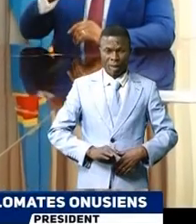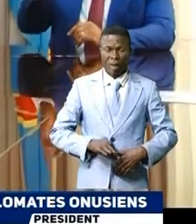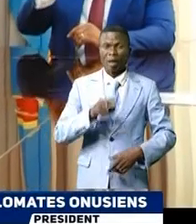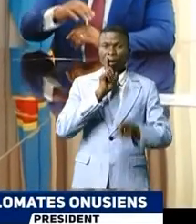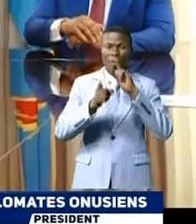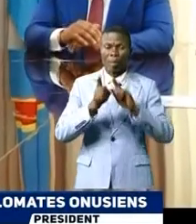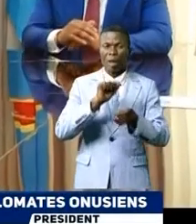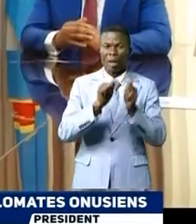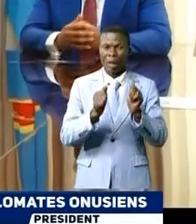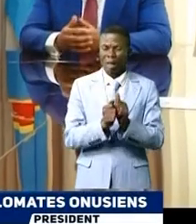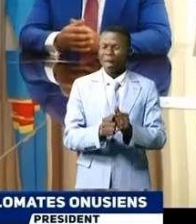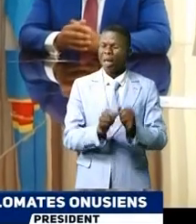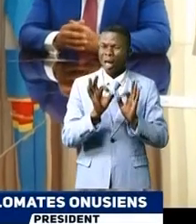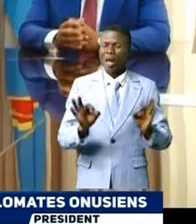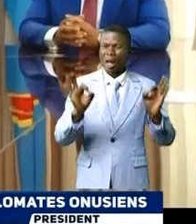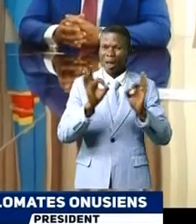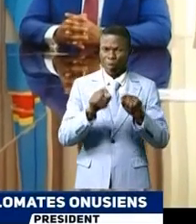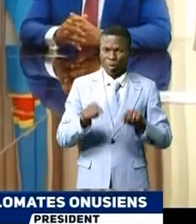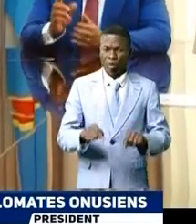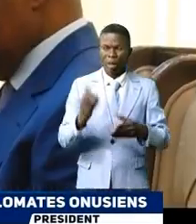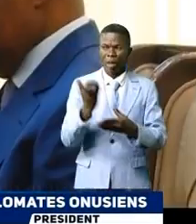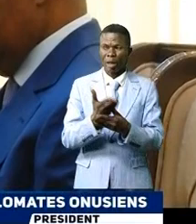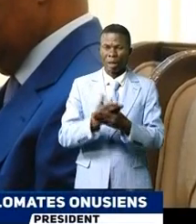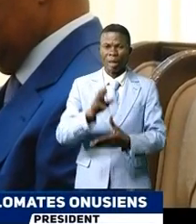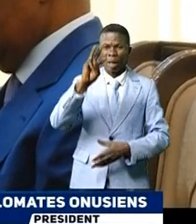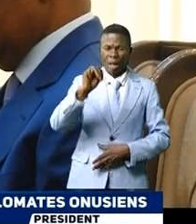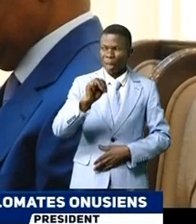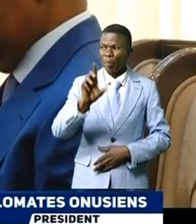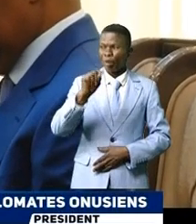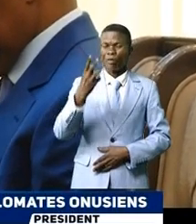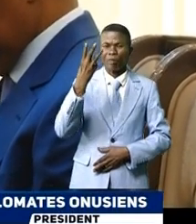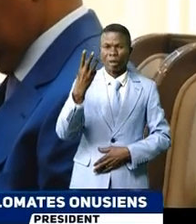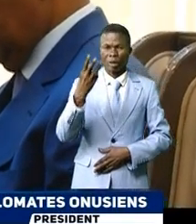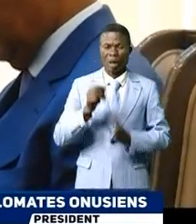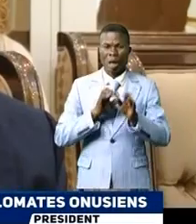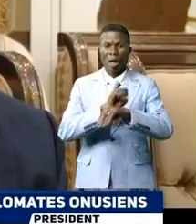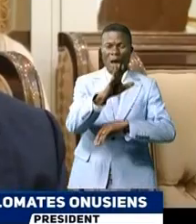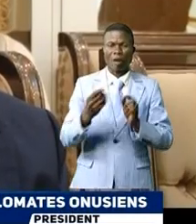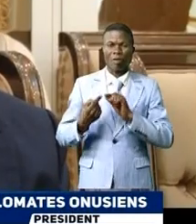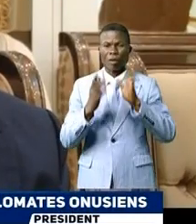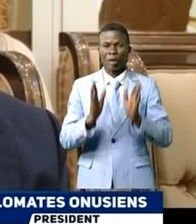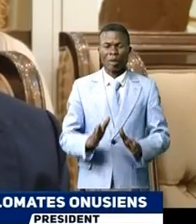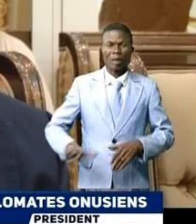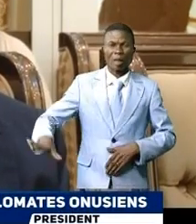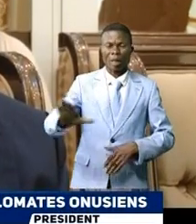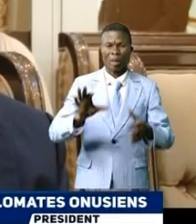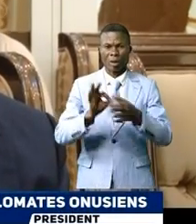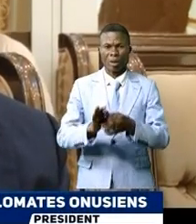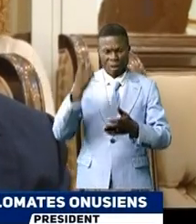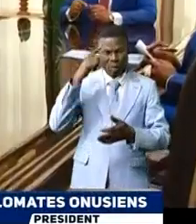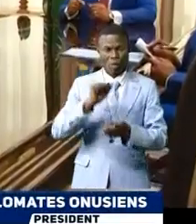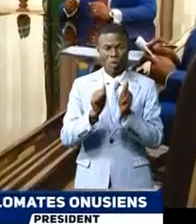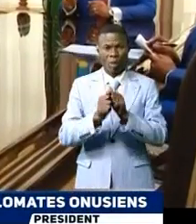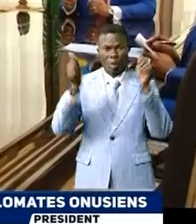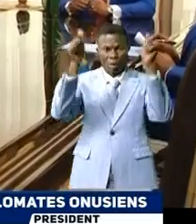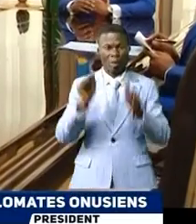échange autour d'une question cruciale de l'heure, le dossier M23. L'envoyé spécial du secrétaire général des Nations Unies pour la région de Grand